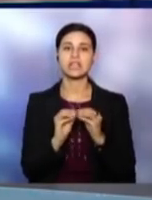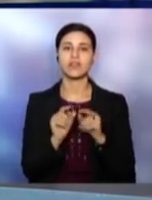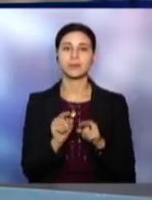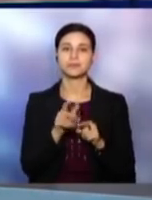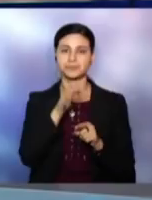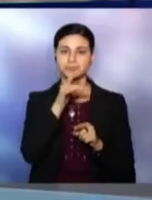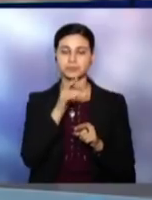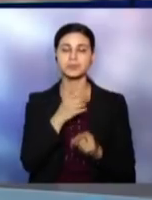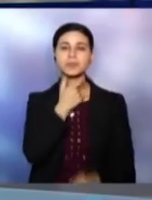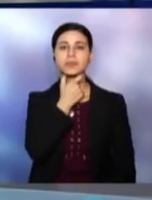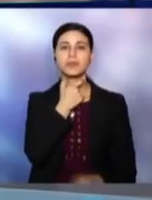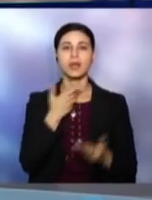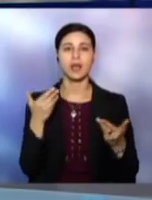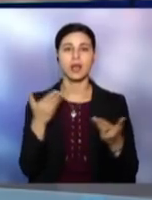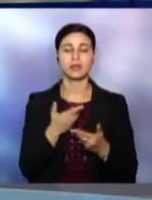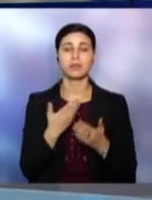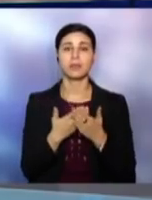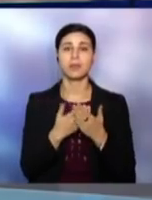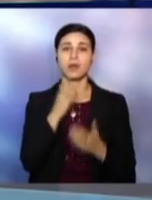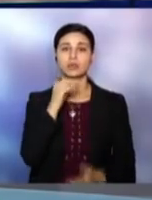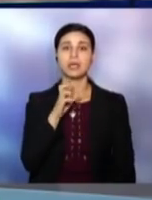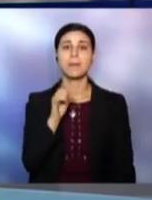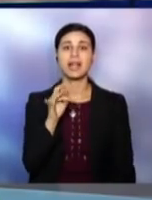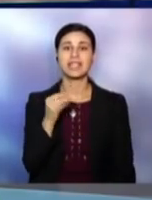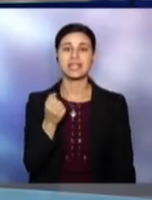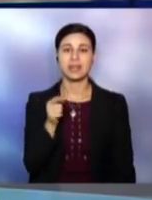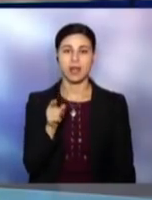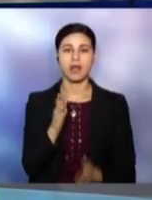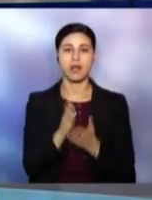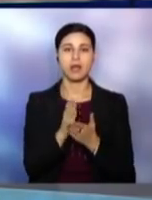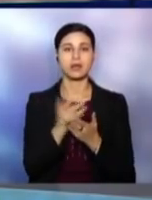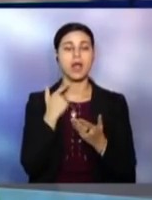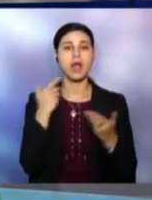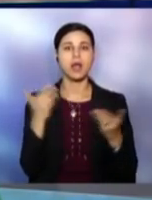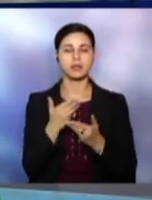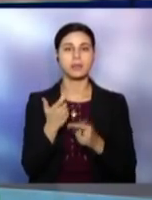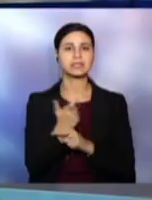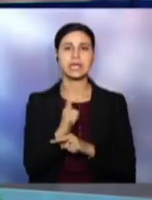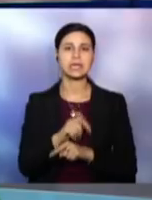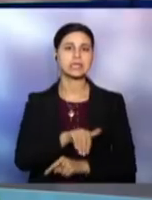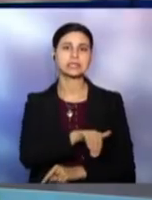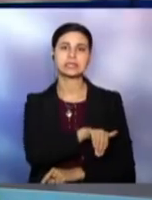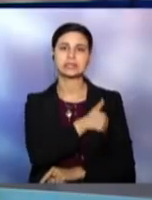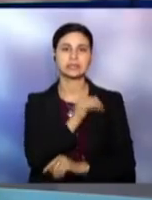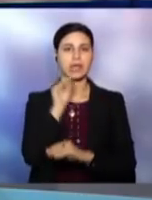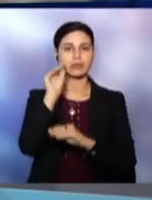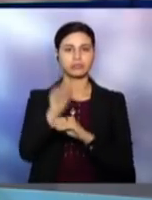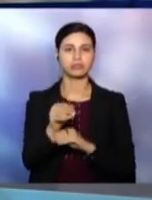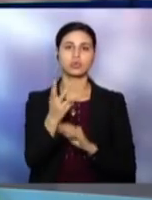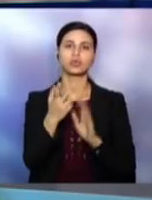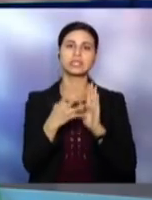ბაქტერიული ფარინგიტისთვის? ბაქტერიული ფარინგიტისთვის დამახასიათებელი არის მაღალი ტემპერატურა, მაღალი ცხელება, ხშირად ეს